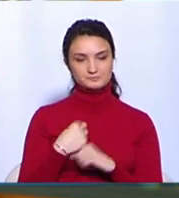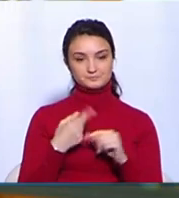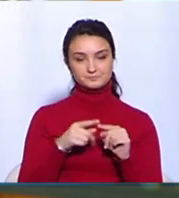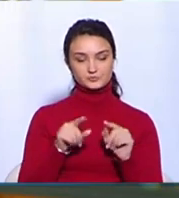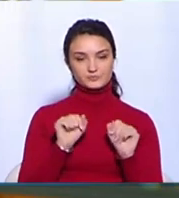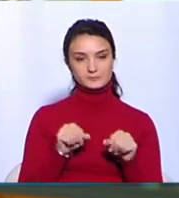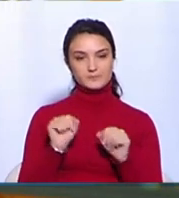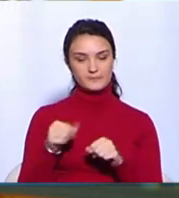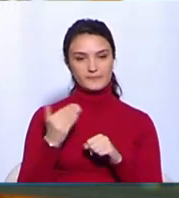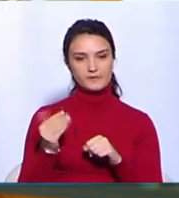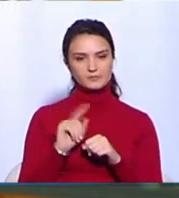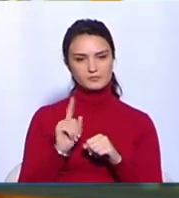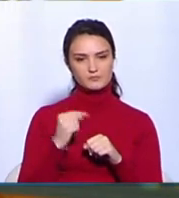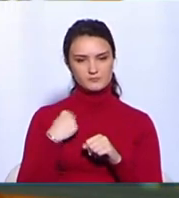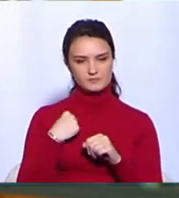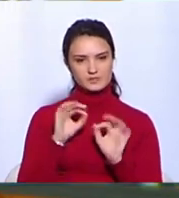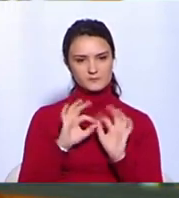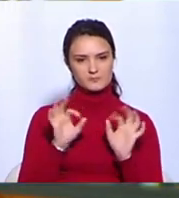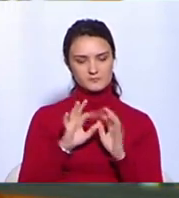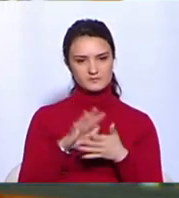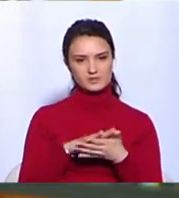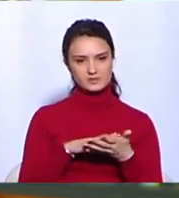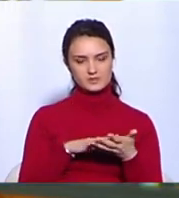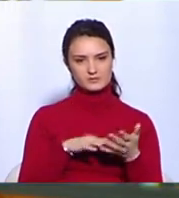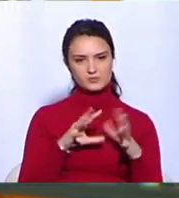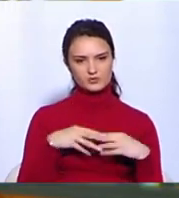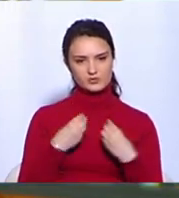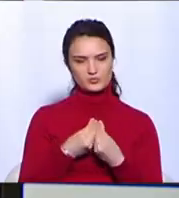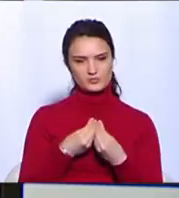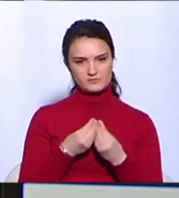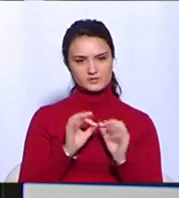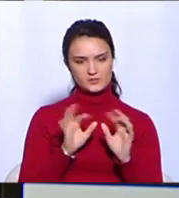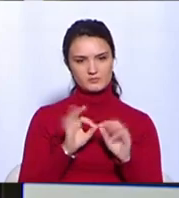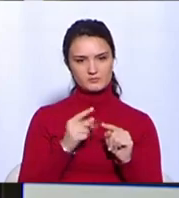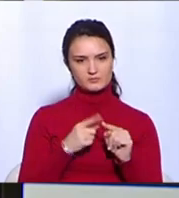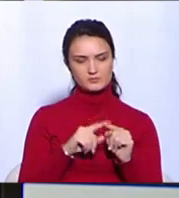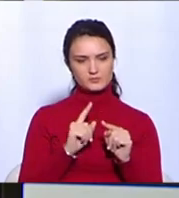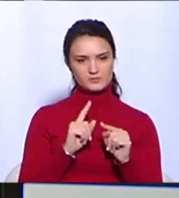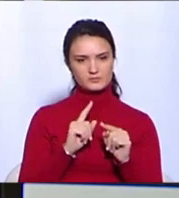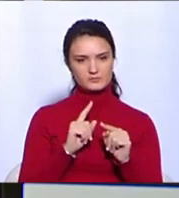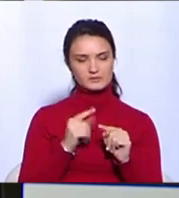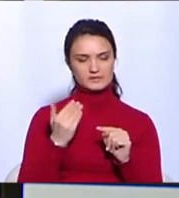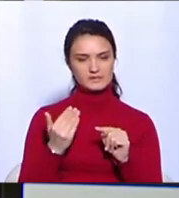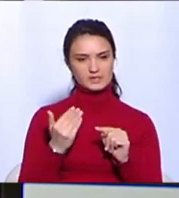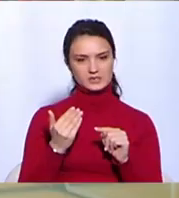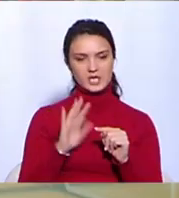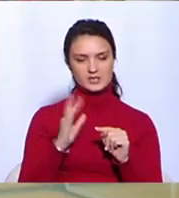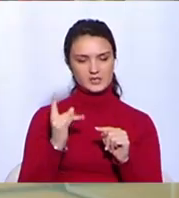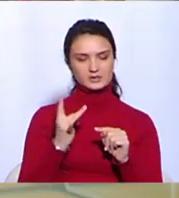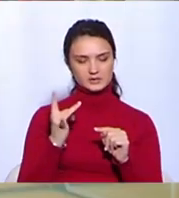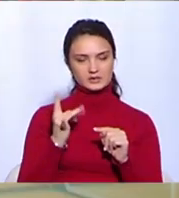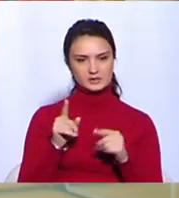იმ შესაძლებლობისთვის, რომ ჩვენ საუბრებს ვაგრძელებთ, ოჯახურად საუბრობთ, იმიტომ რომ თქვენ